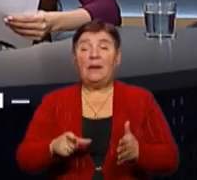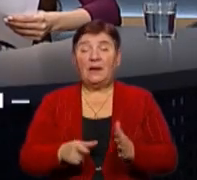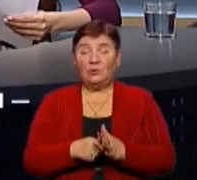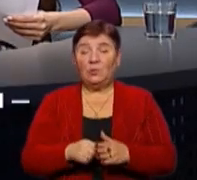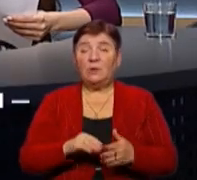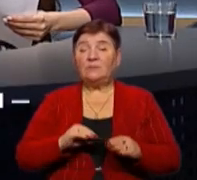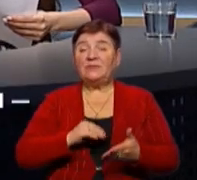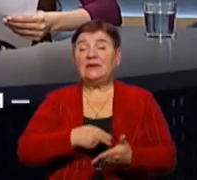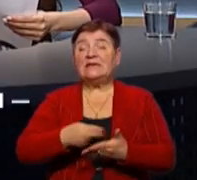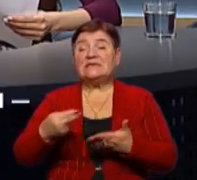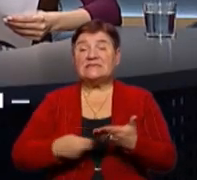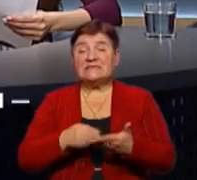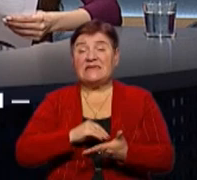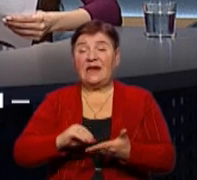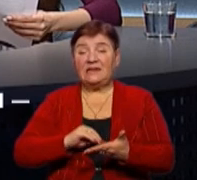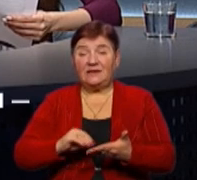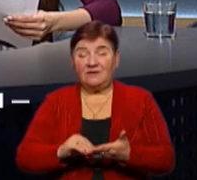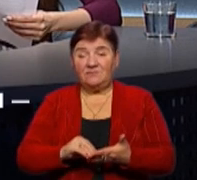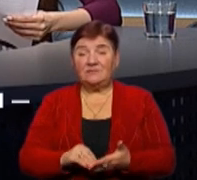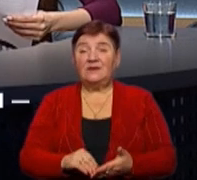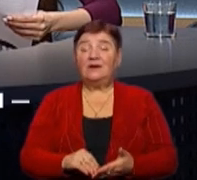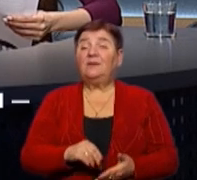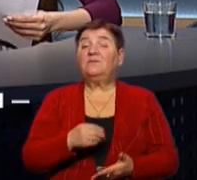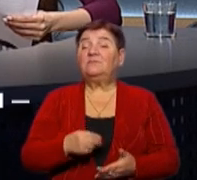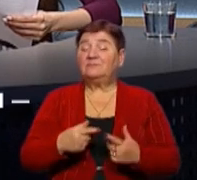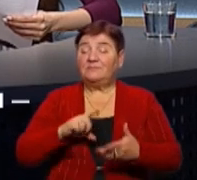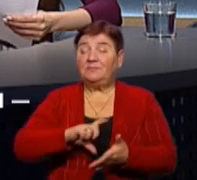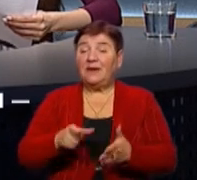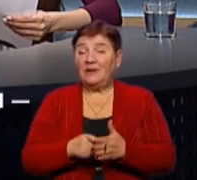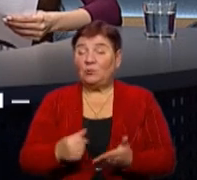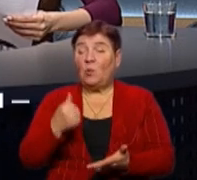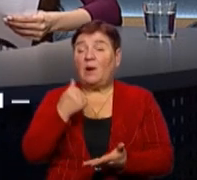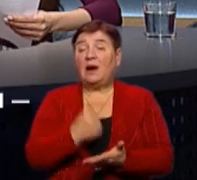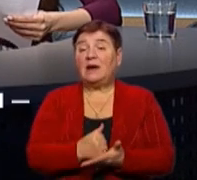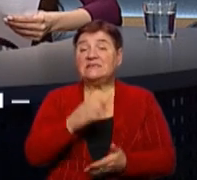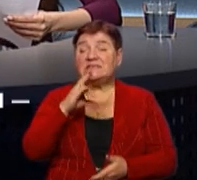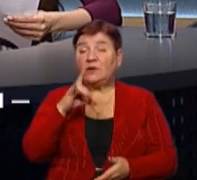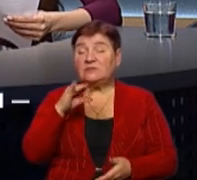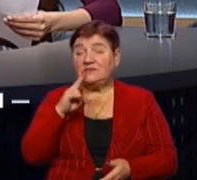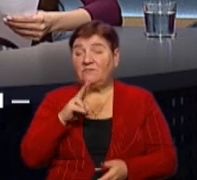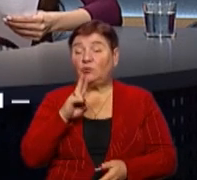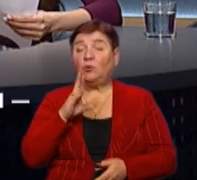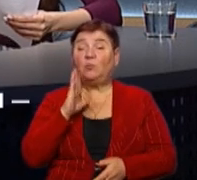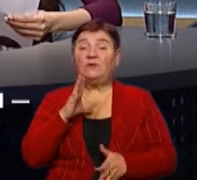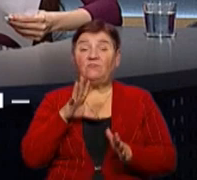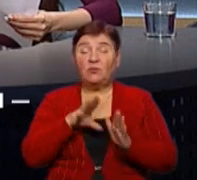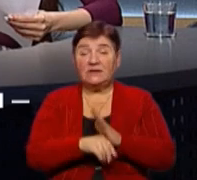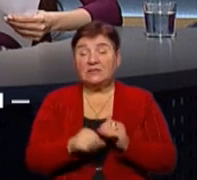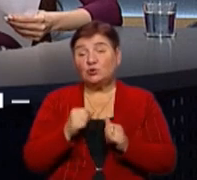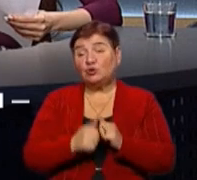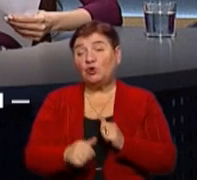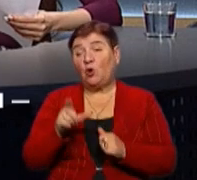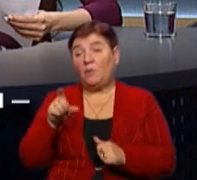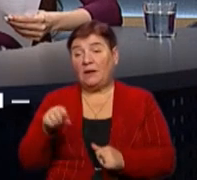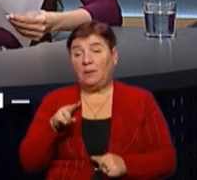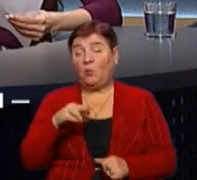громад, а також палата старост сіл. Яку роль будуть вони виконувати, скільки туди осіб буде входити, чи з кожної громади по